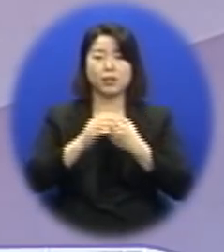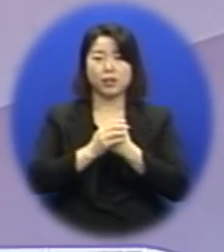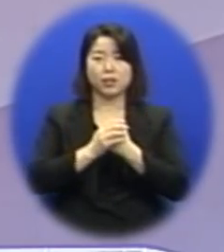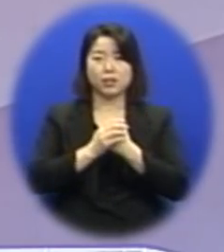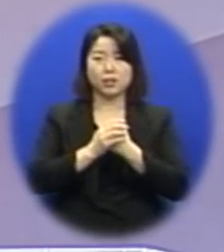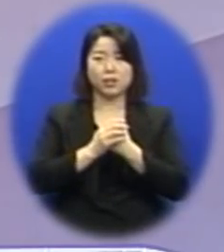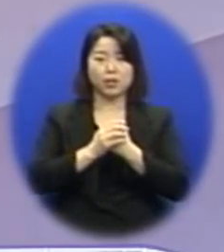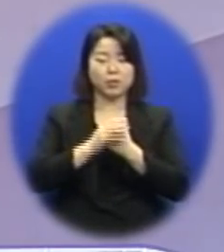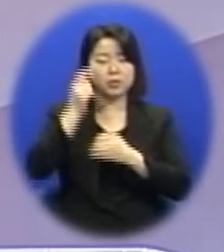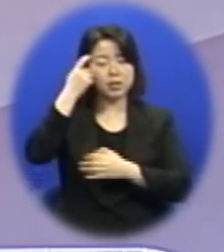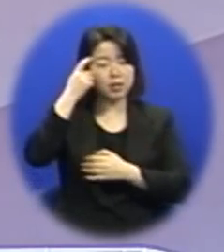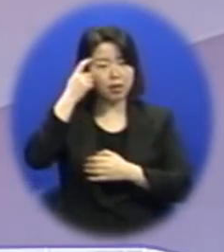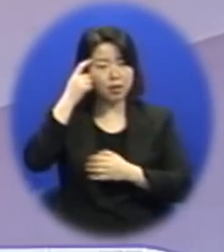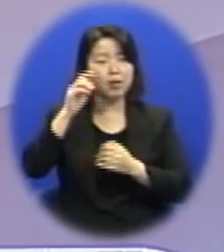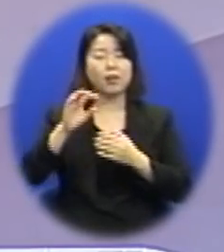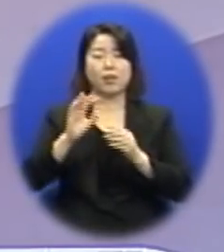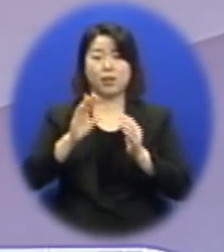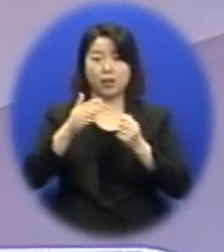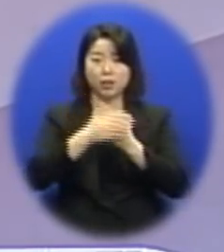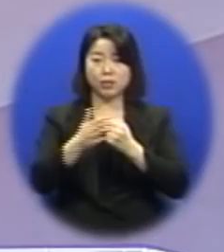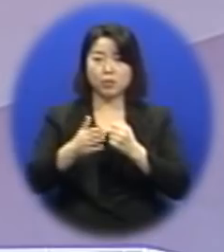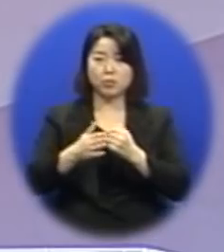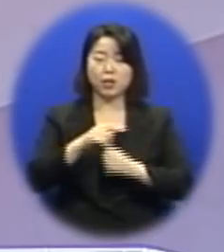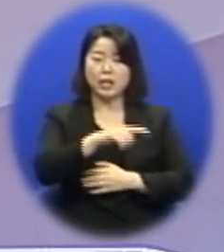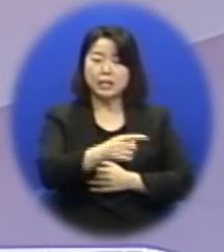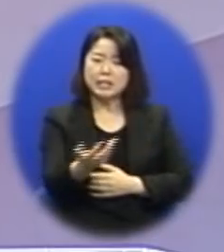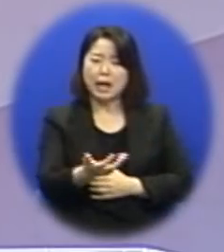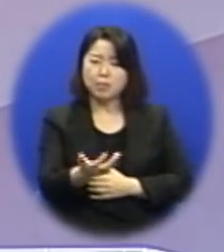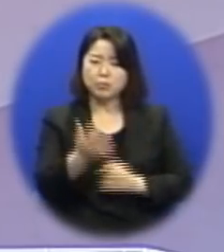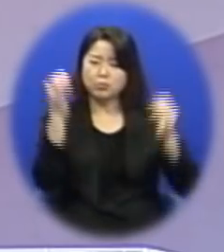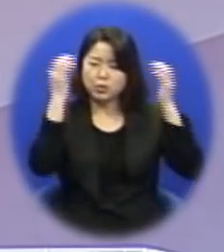생각하니까 그 아픔 자체가 기쁨이